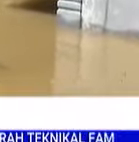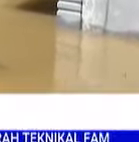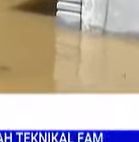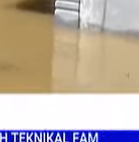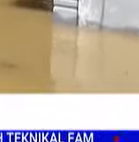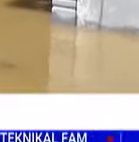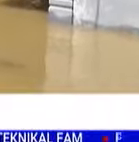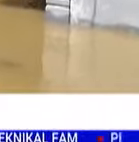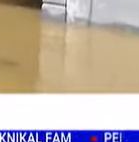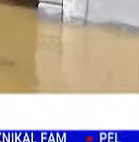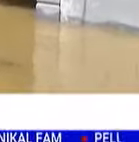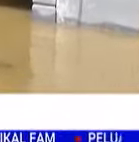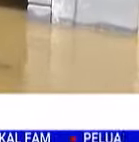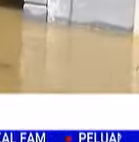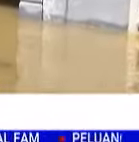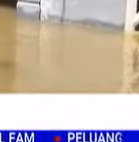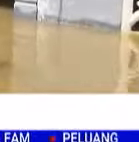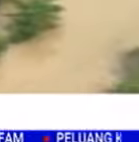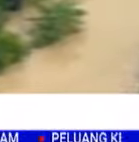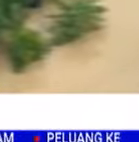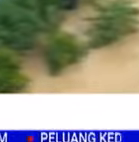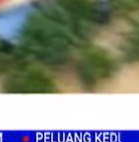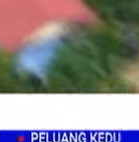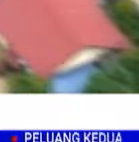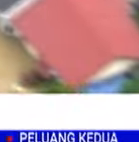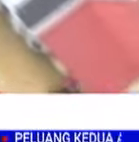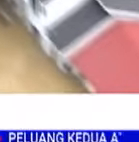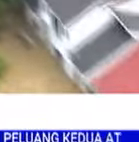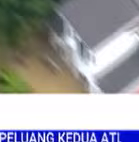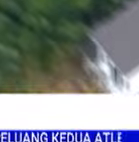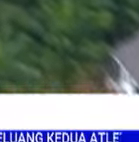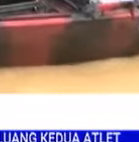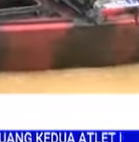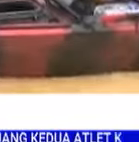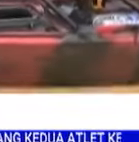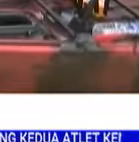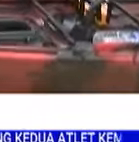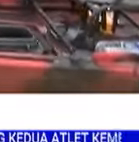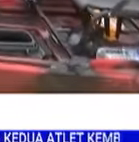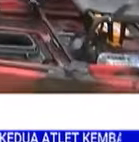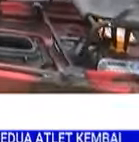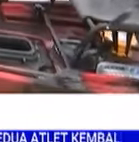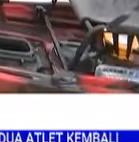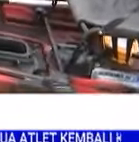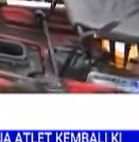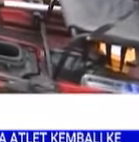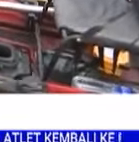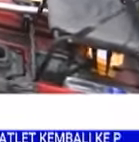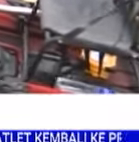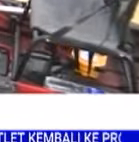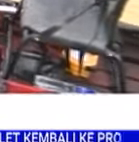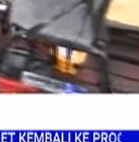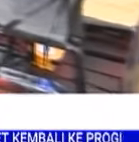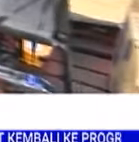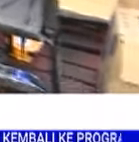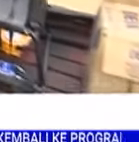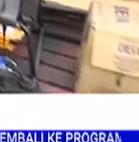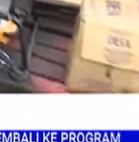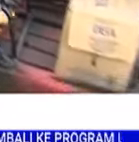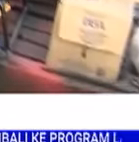Satu mesyuarat khas Dewan Rakyat diadakan pada 20 Januari ini.